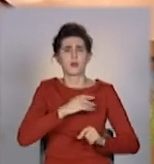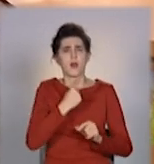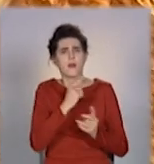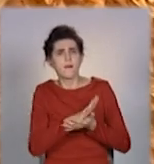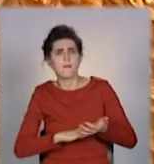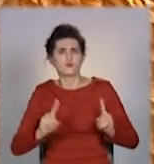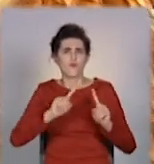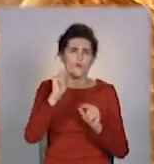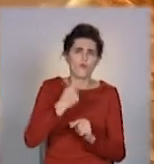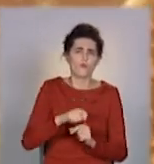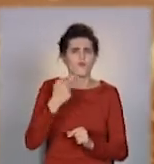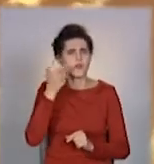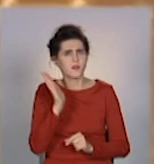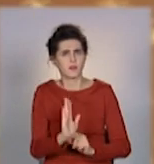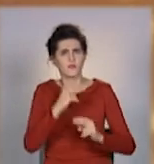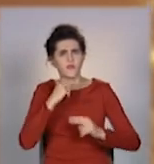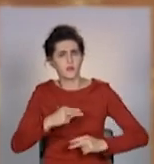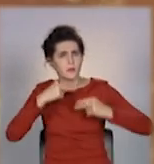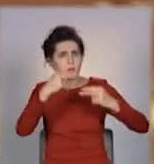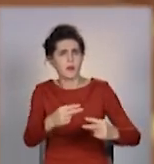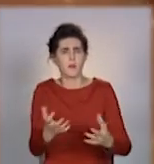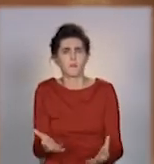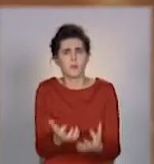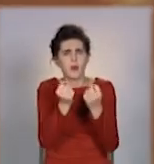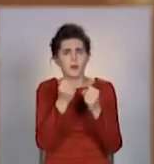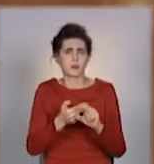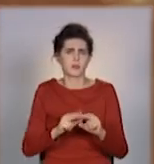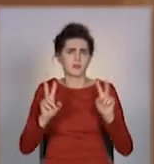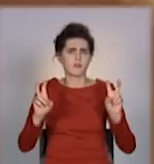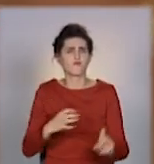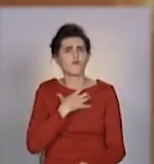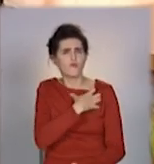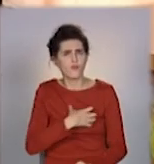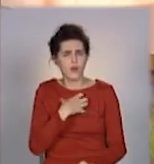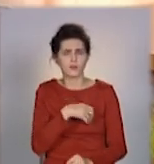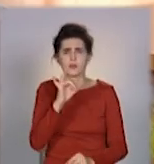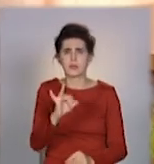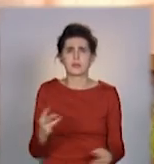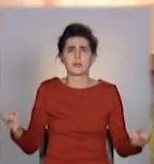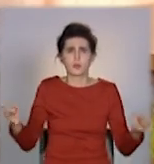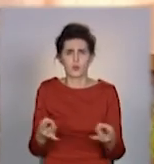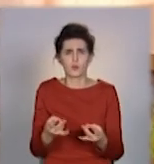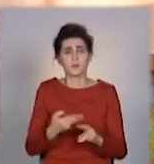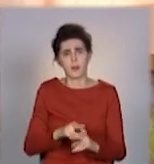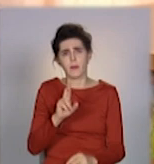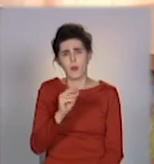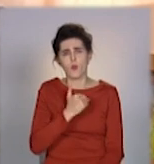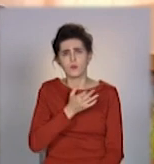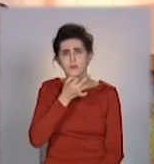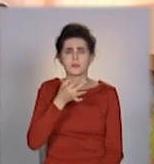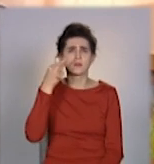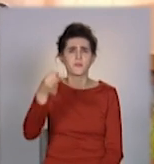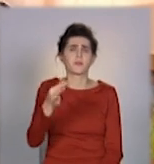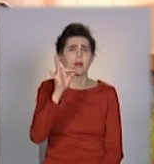без підтримки якоїсь, тому що це, безусловно, важливо і потрібно. Я би Ринату Леонідовичу хотіла сказати